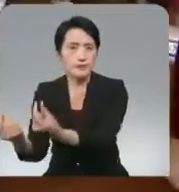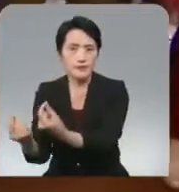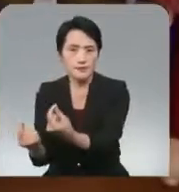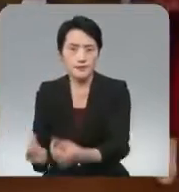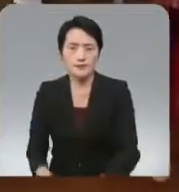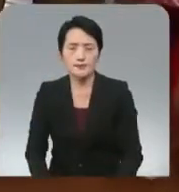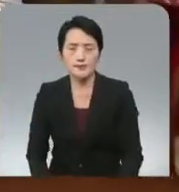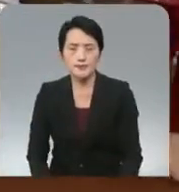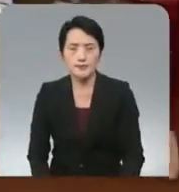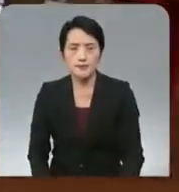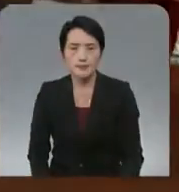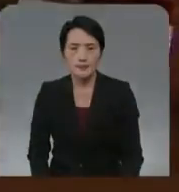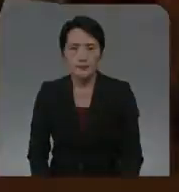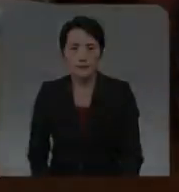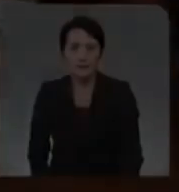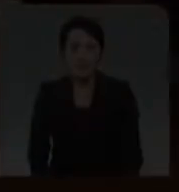des Nations Unies à son encontre